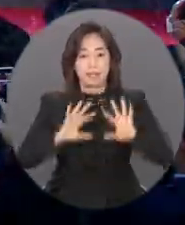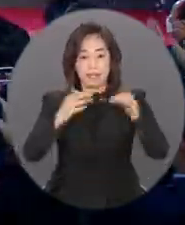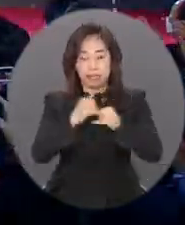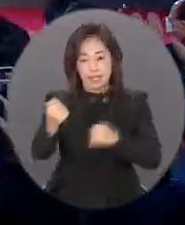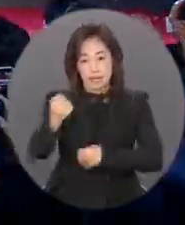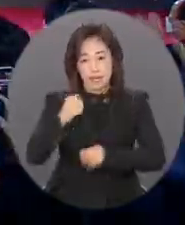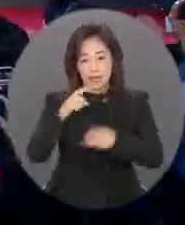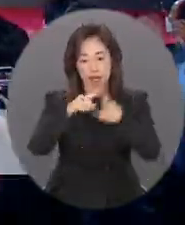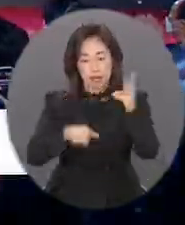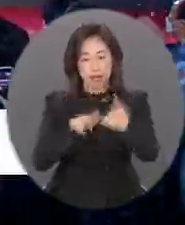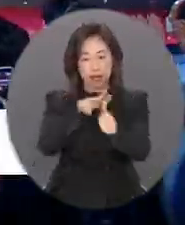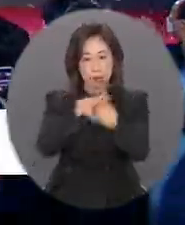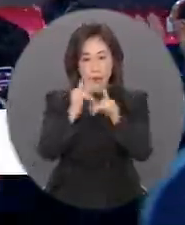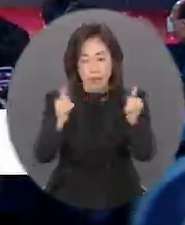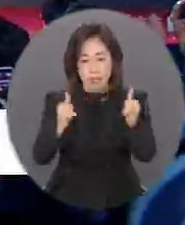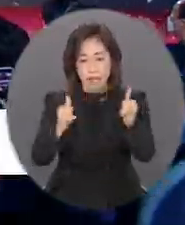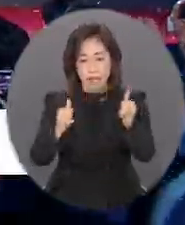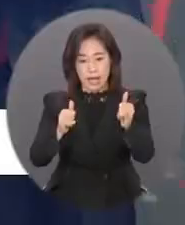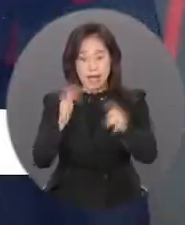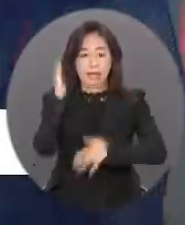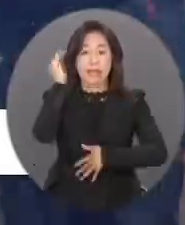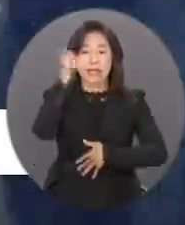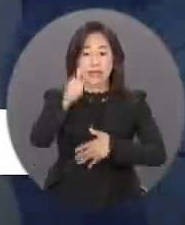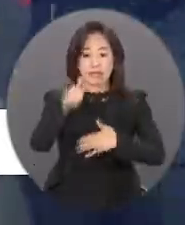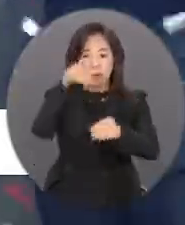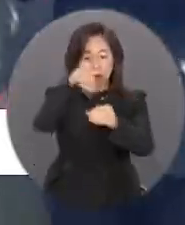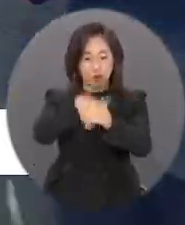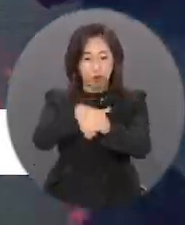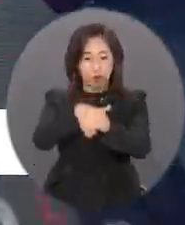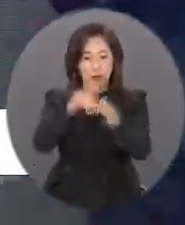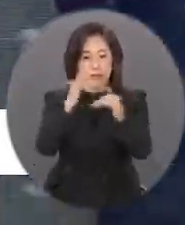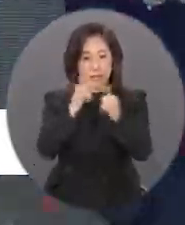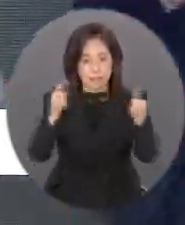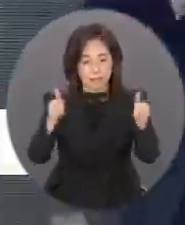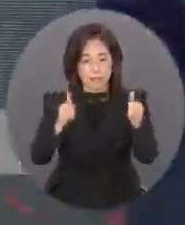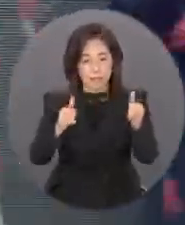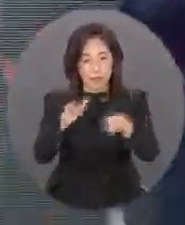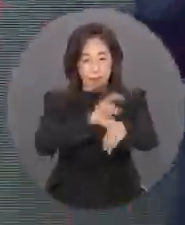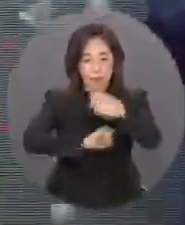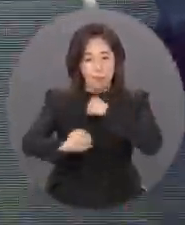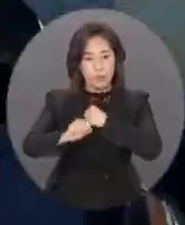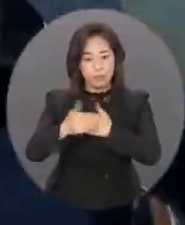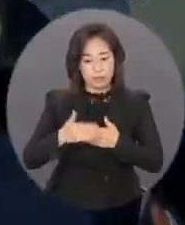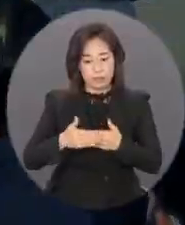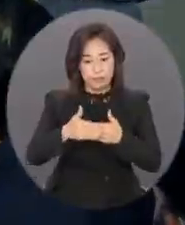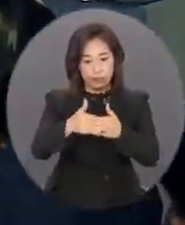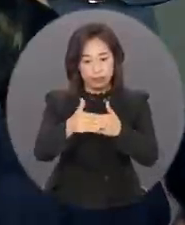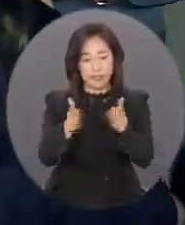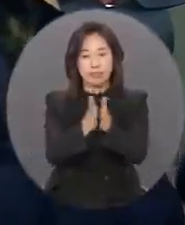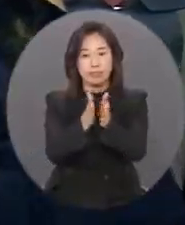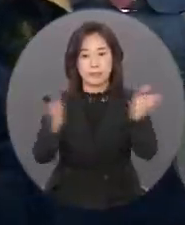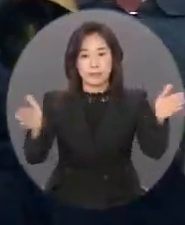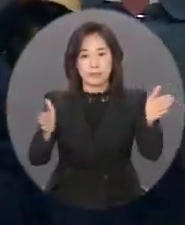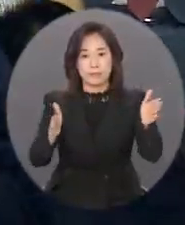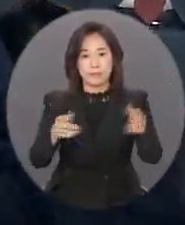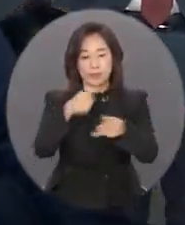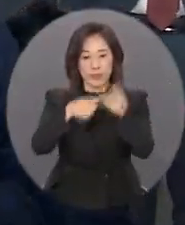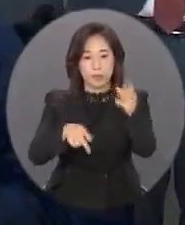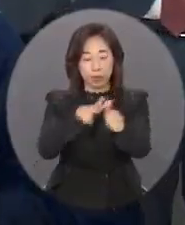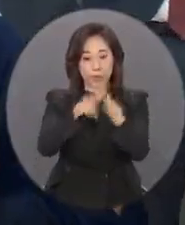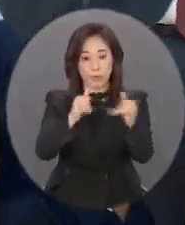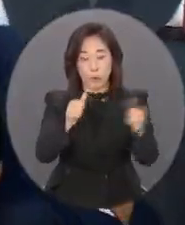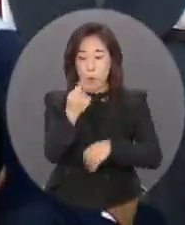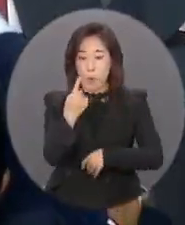국민의힘이 윤석열 후보를 대통령 후보자로 지명하면서 본격적인 본선 레이스가 시작됐습니다. 윤석열 후보는